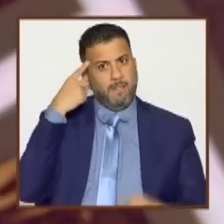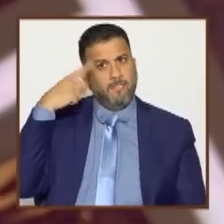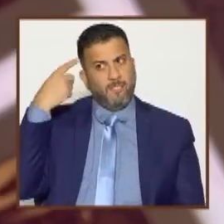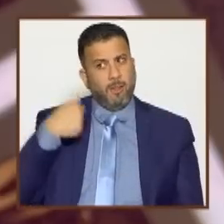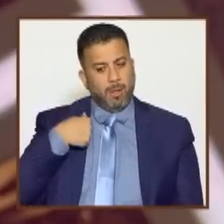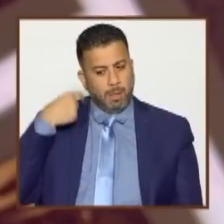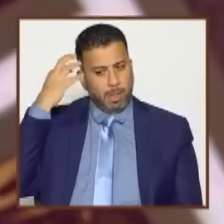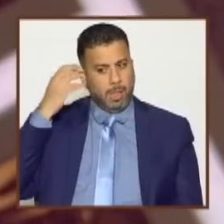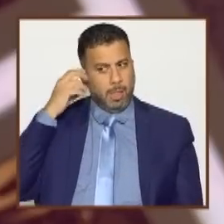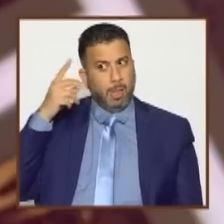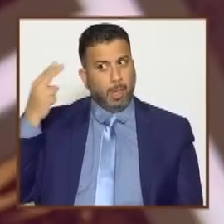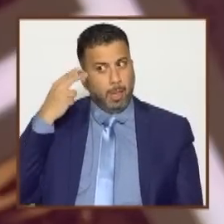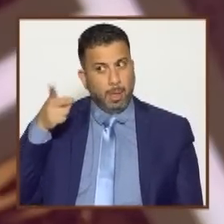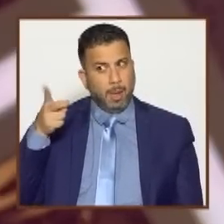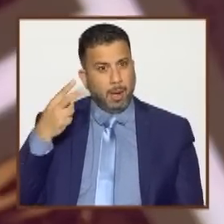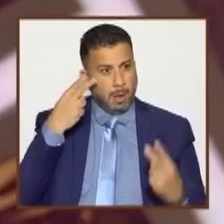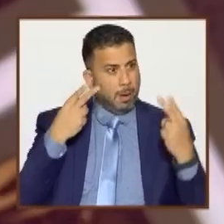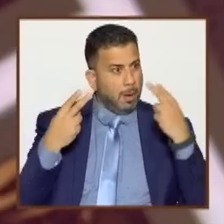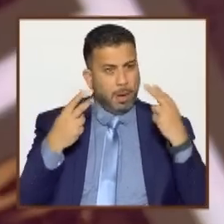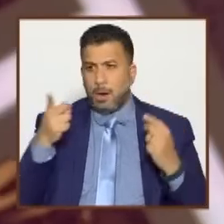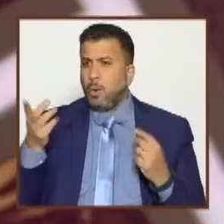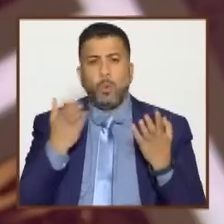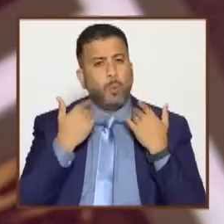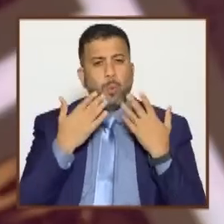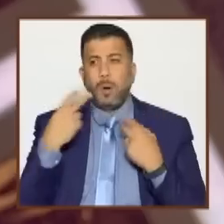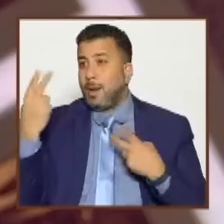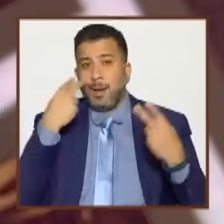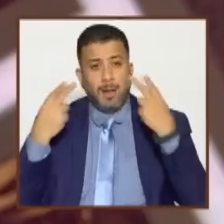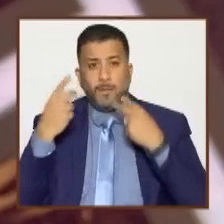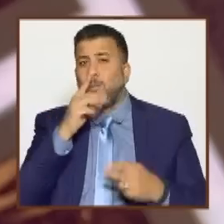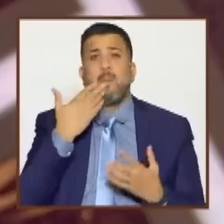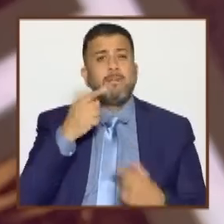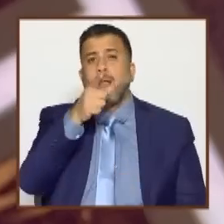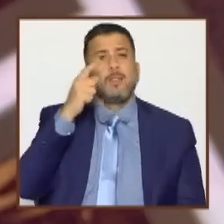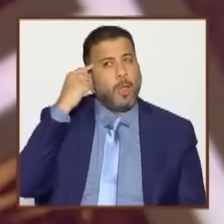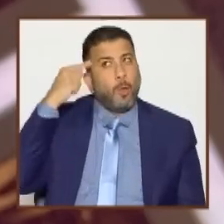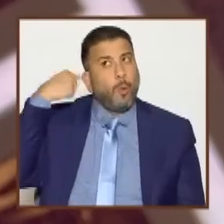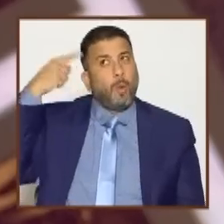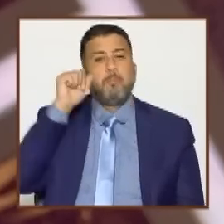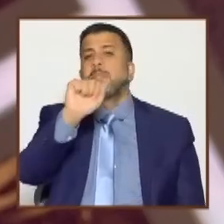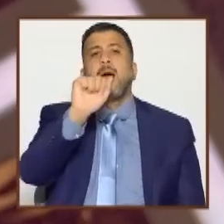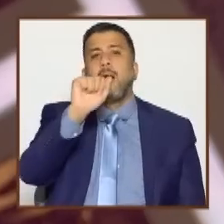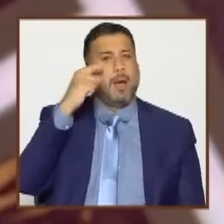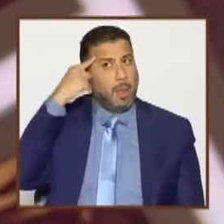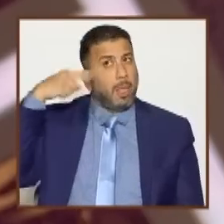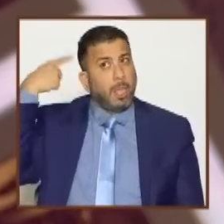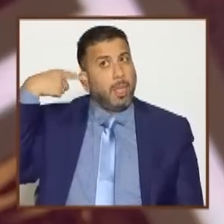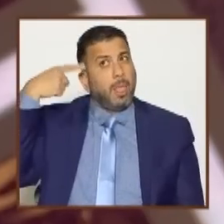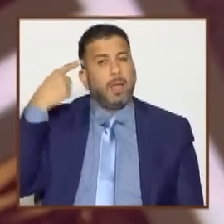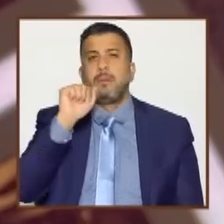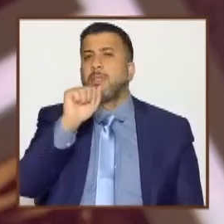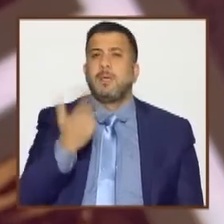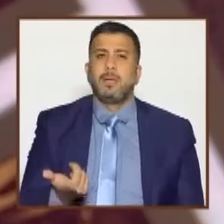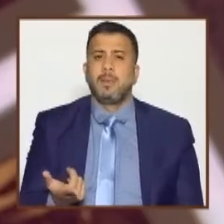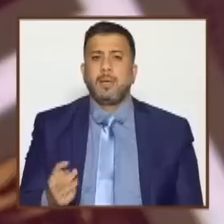وترميك العيون يعني بالشك وكذا، قلت لك هذا الكلام ولا طبيعي جدا؟ يعني في ناس